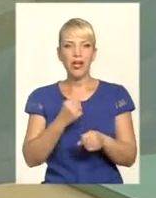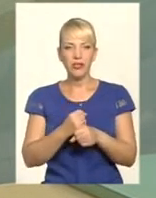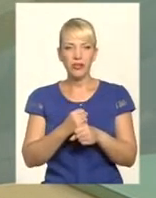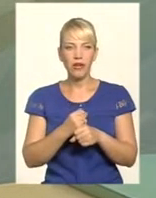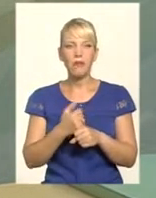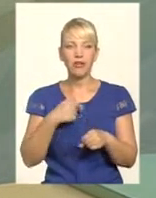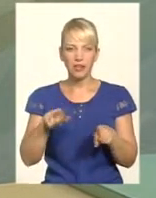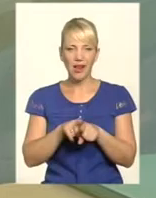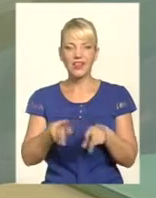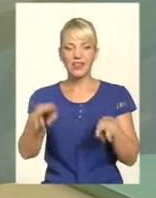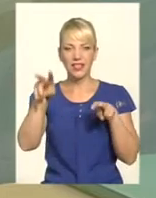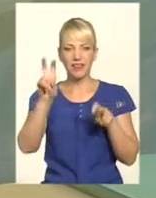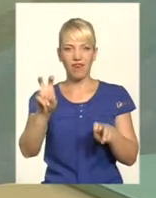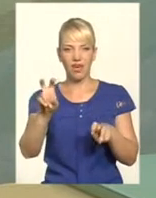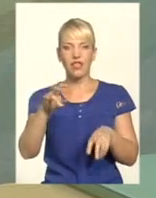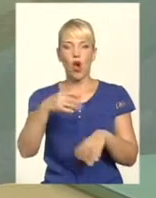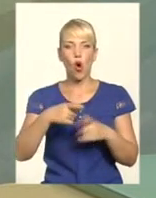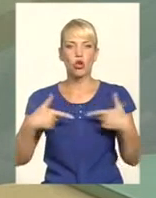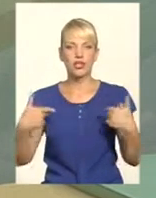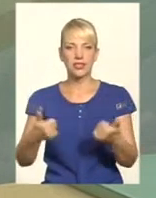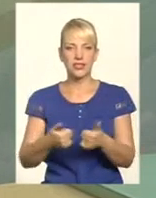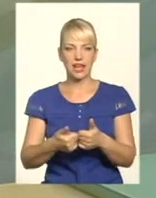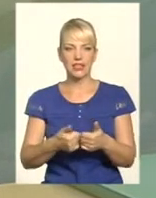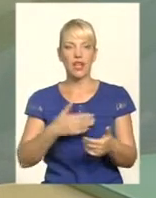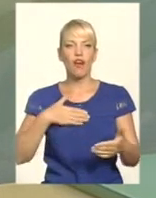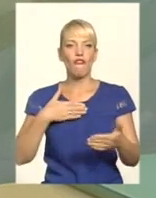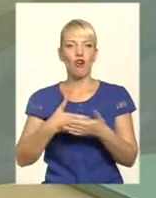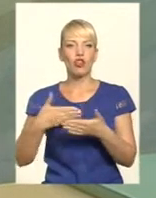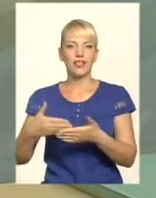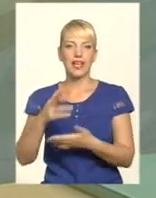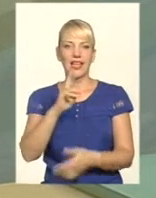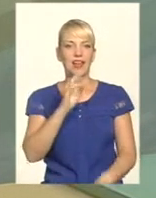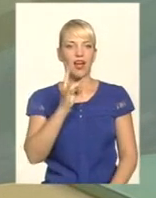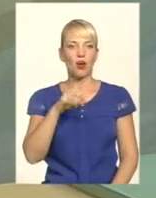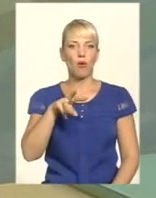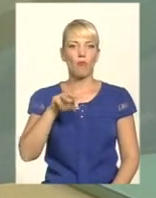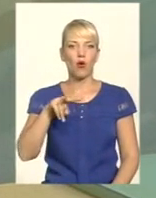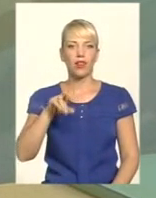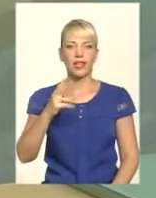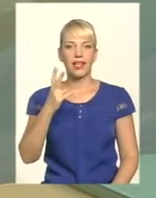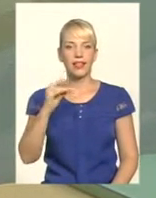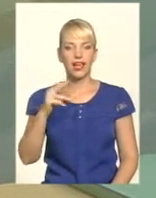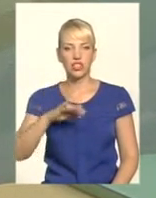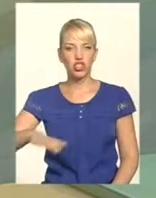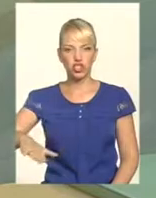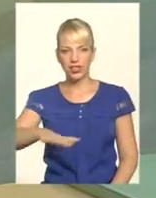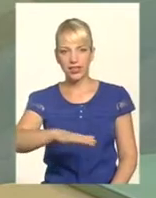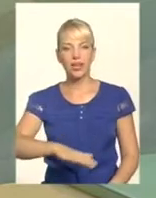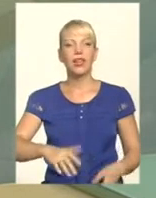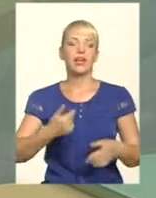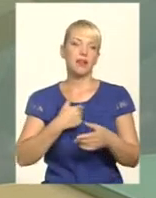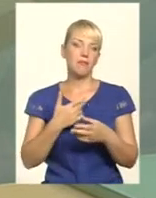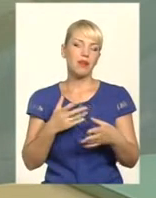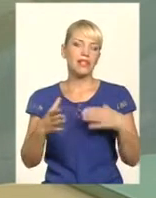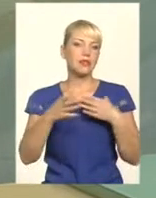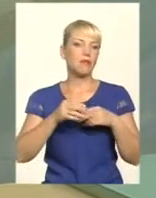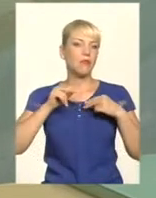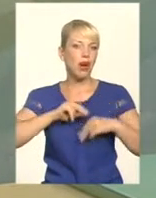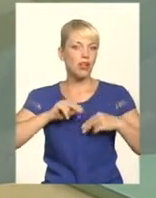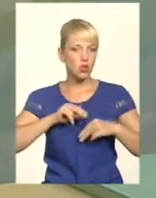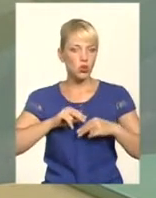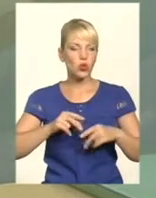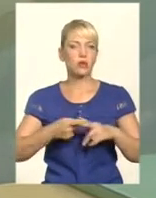і називається у нас організація волонтери Ярмолинеччини. Ми з ними тісно співпрацюємо, відправляємо